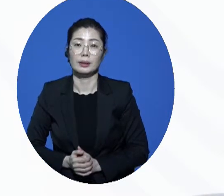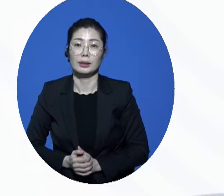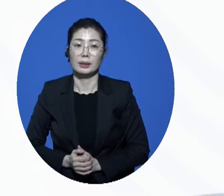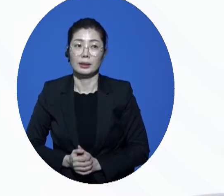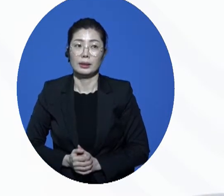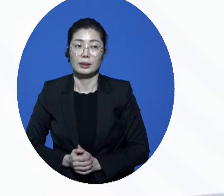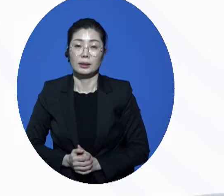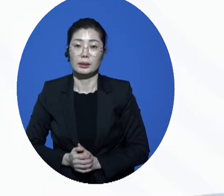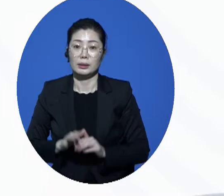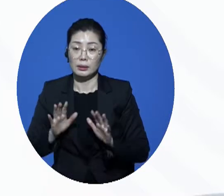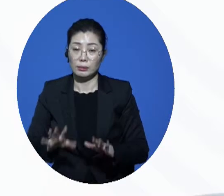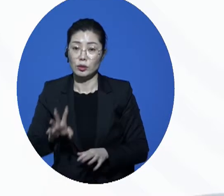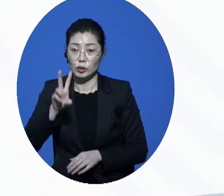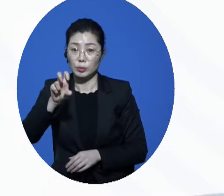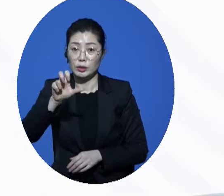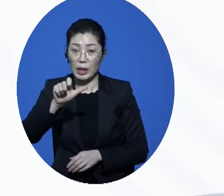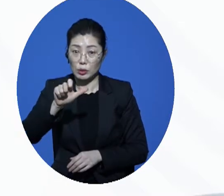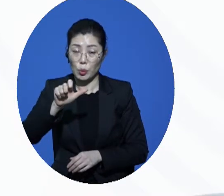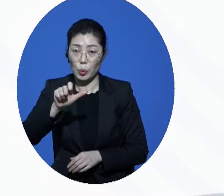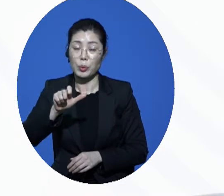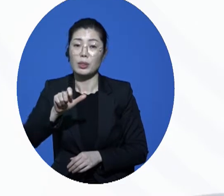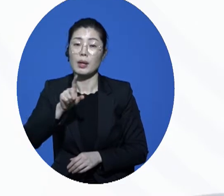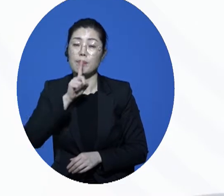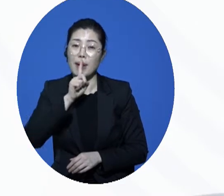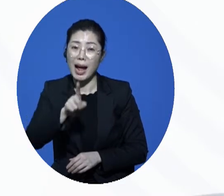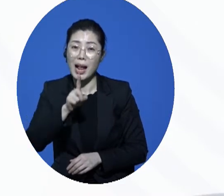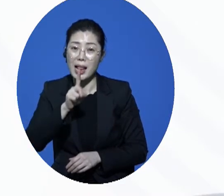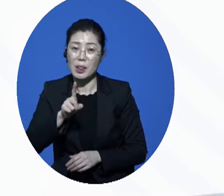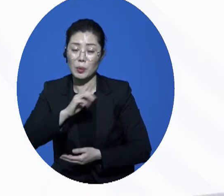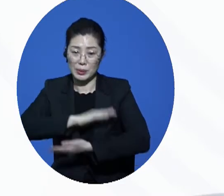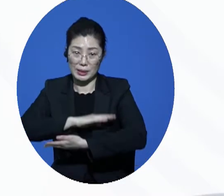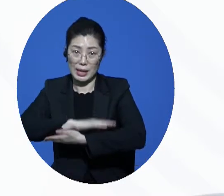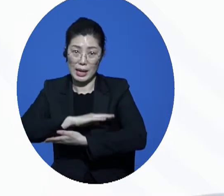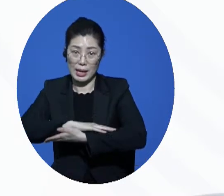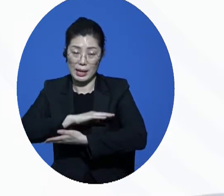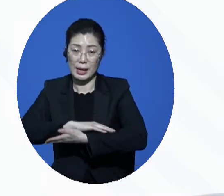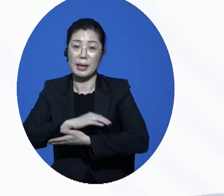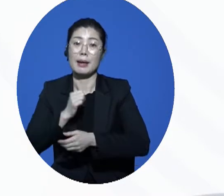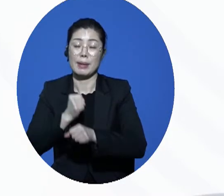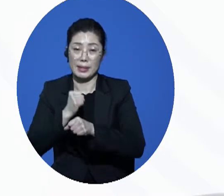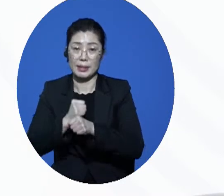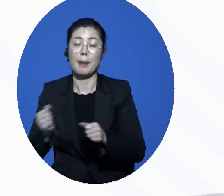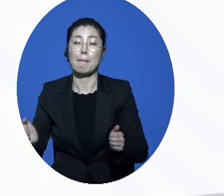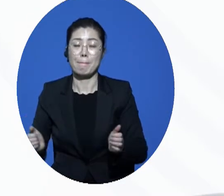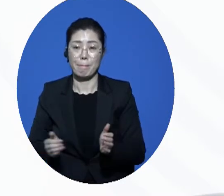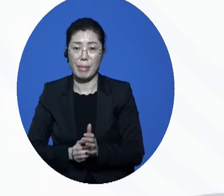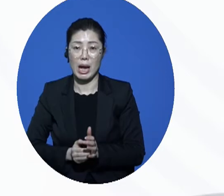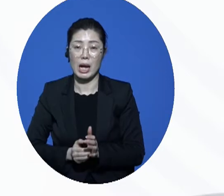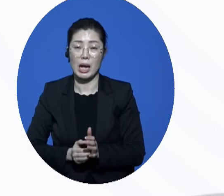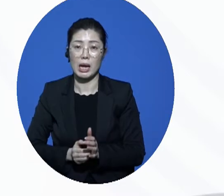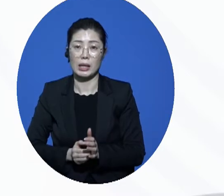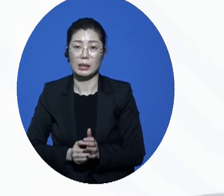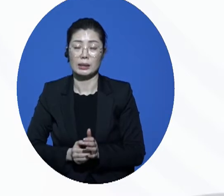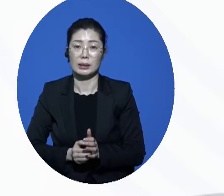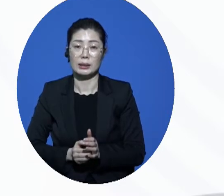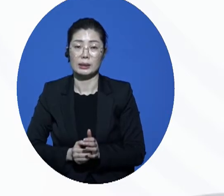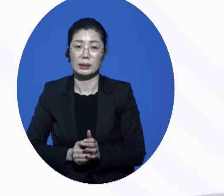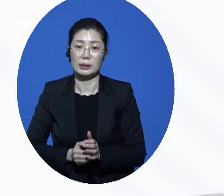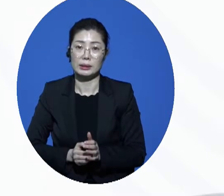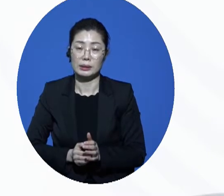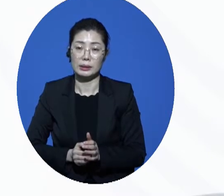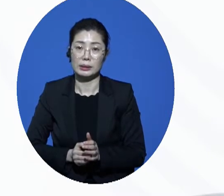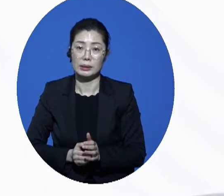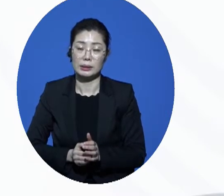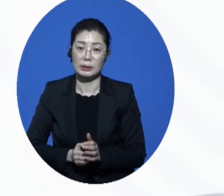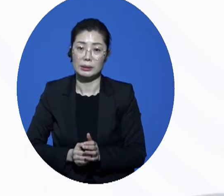해당 모니터는 25개 언어로 출간이 되었고 저희 DRI